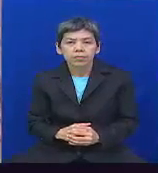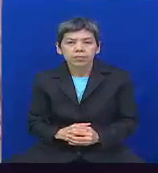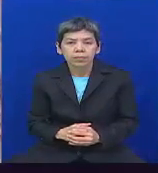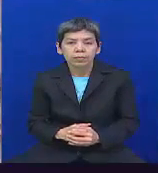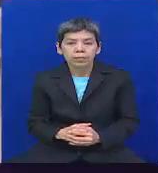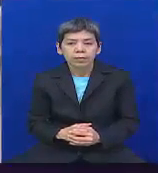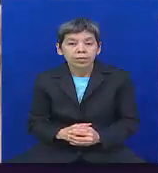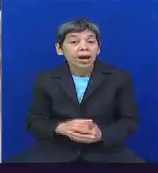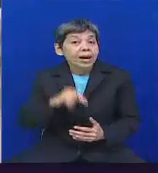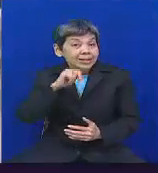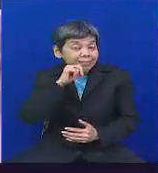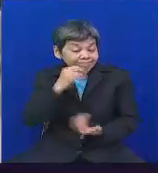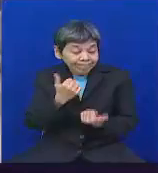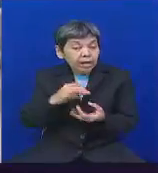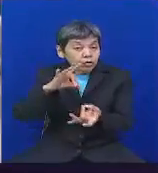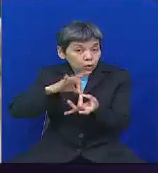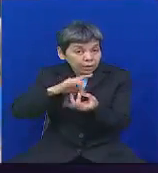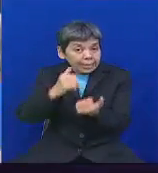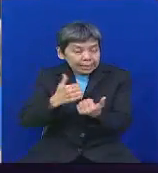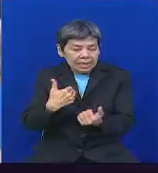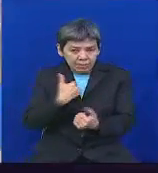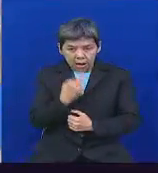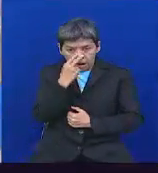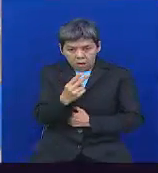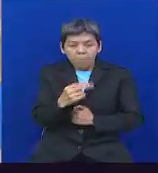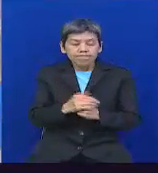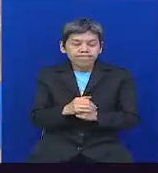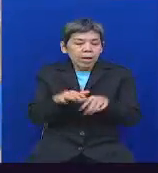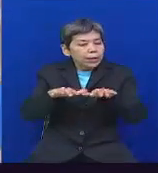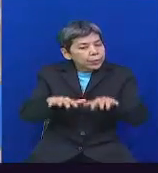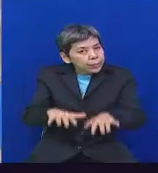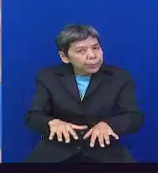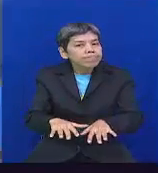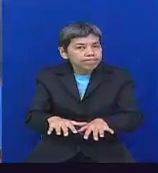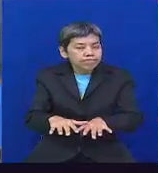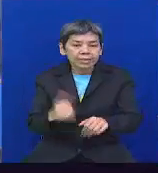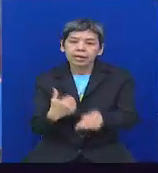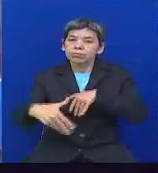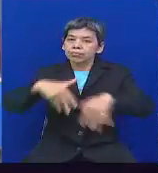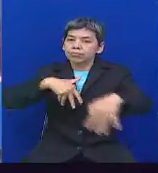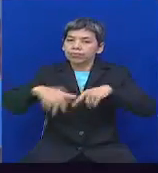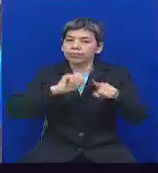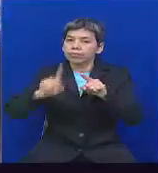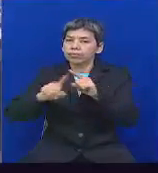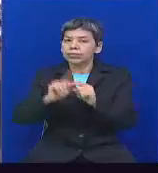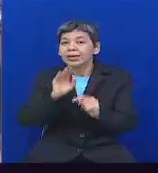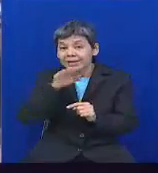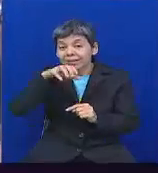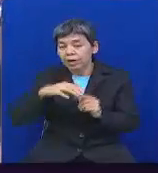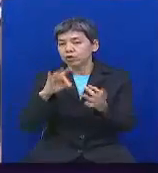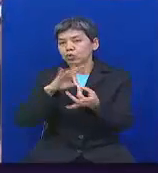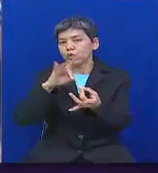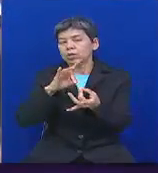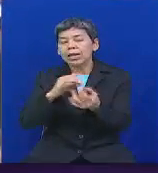ส่วนสถานการณ์น้ำที่จังหวัดสุโขทัยในตอนนี้นะคะภาพที่เห็นก็เริ่มคลี่คลายลงแล้วค่ะโดยพื้นที่ชุมชนต่างๆของเทศบาลเมืองสุโขทัยธ